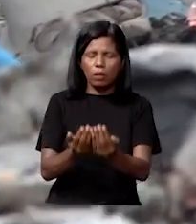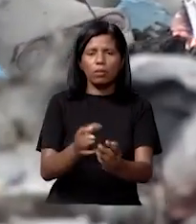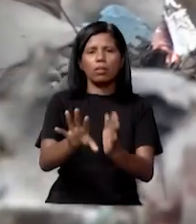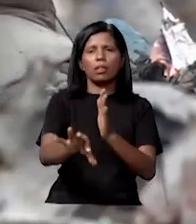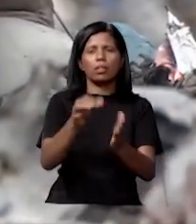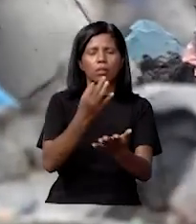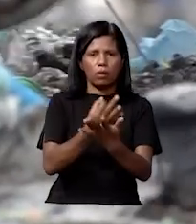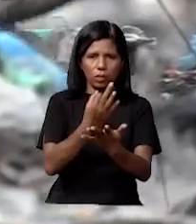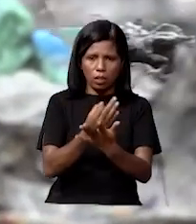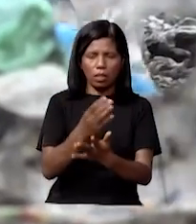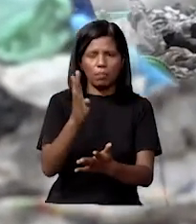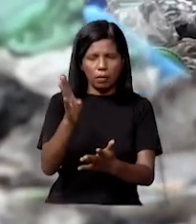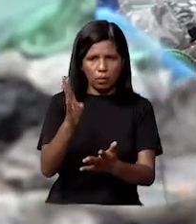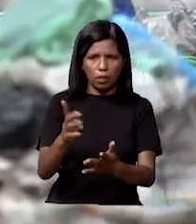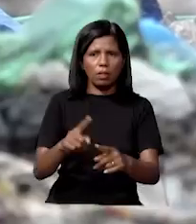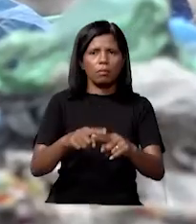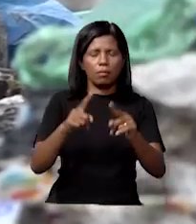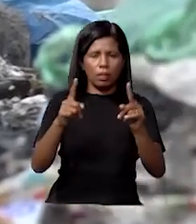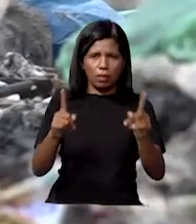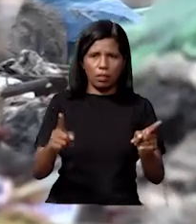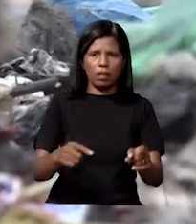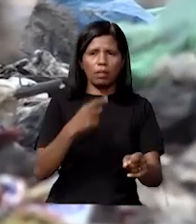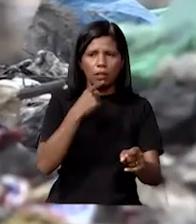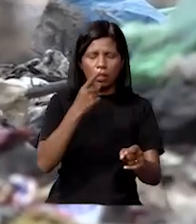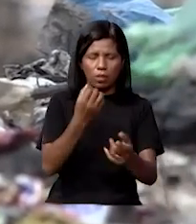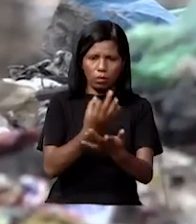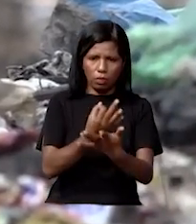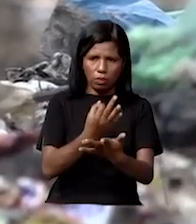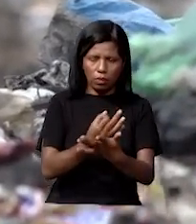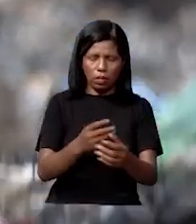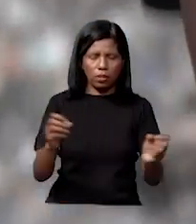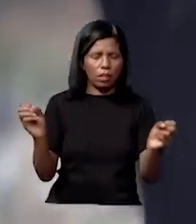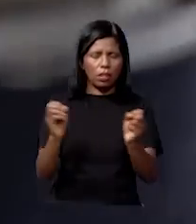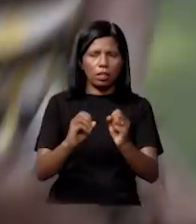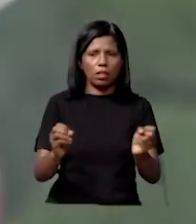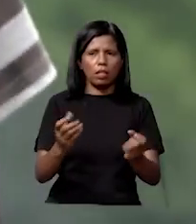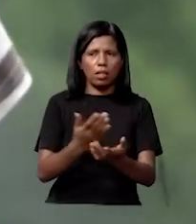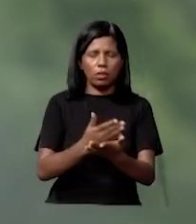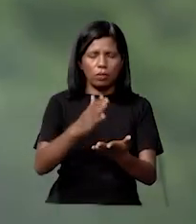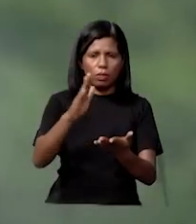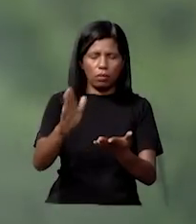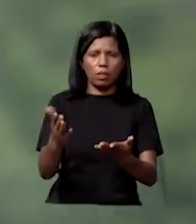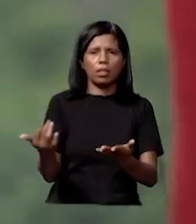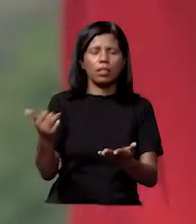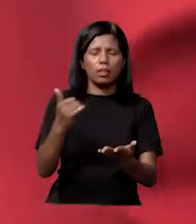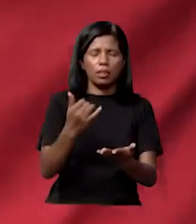dolar hat nulu. Mai be inang ne konsidera osan ne la suficienti atu sustenta sirane